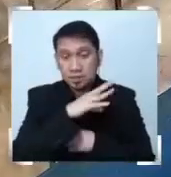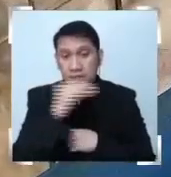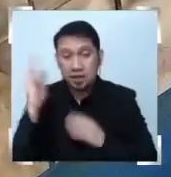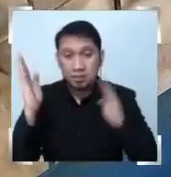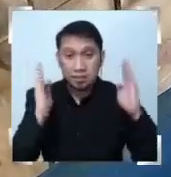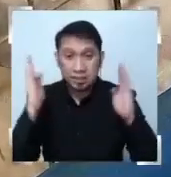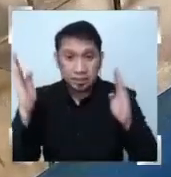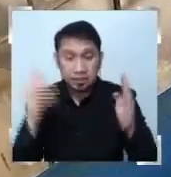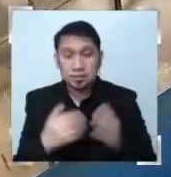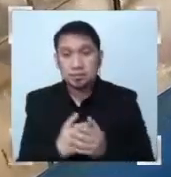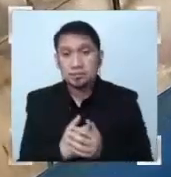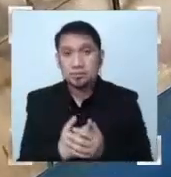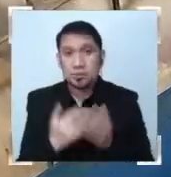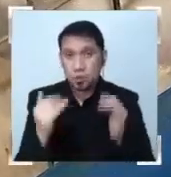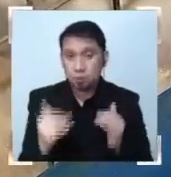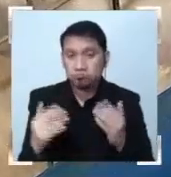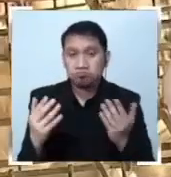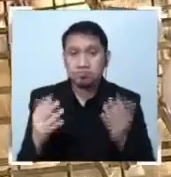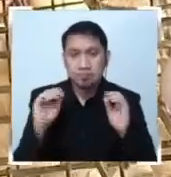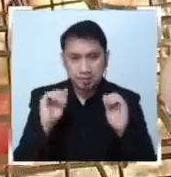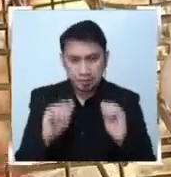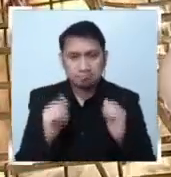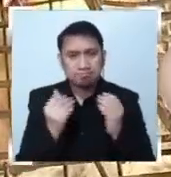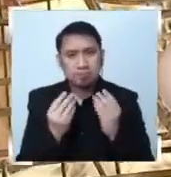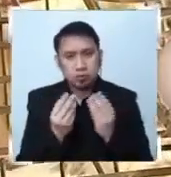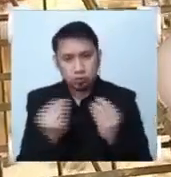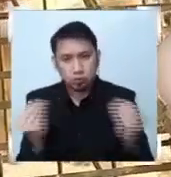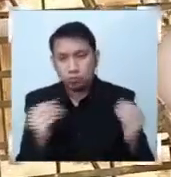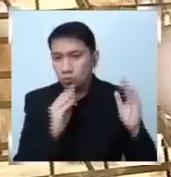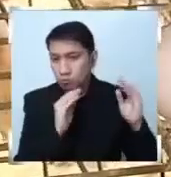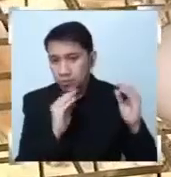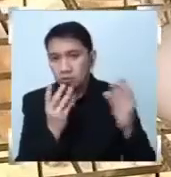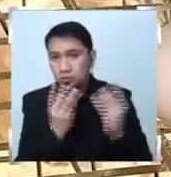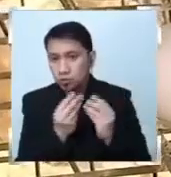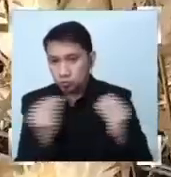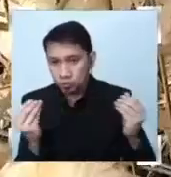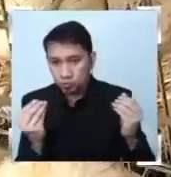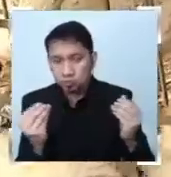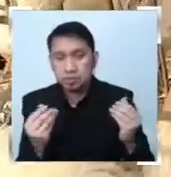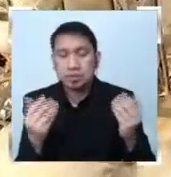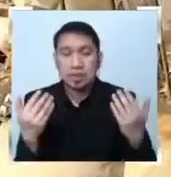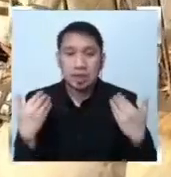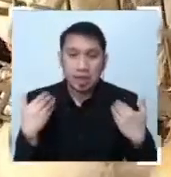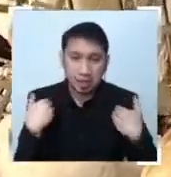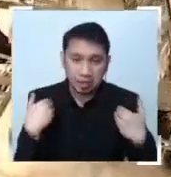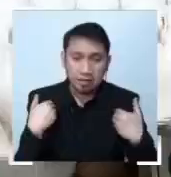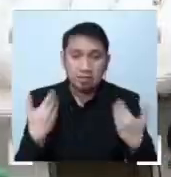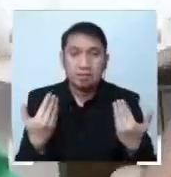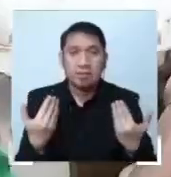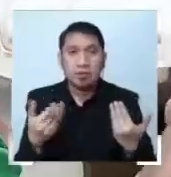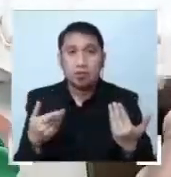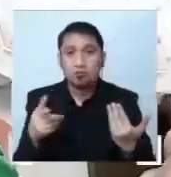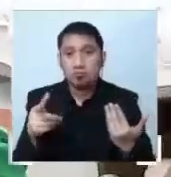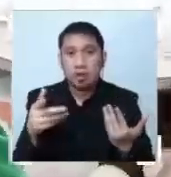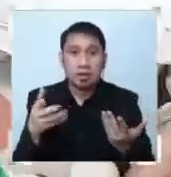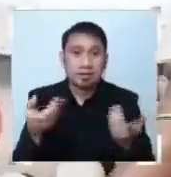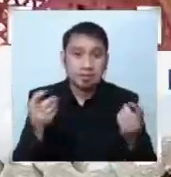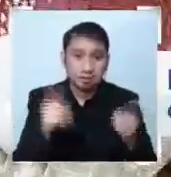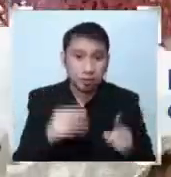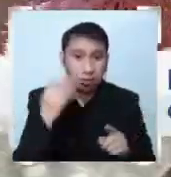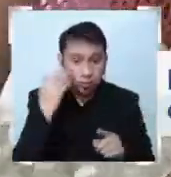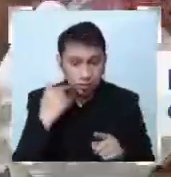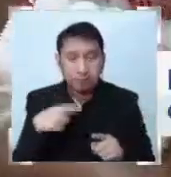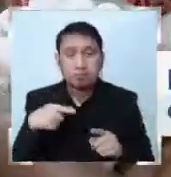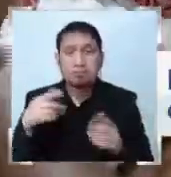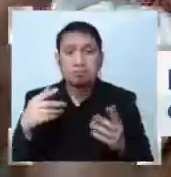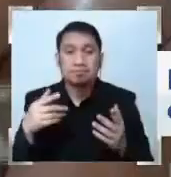to avert this scenario na magkakaroon talaga tayo ng kakulangan ng supply. Dahil kung sakali